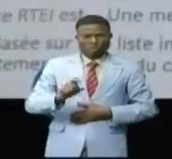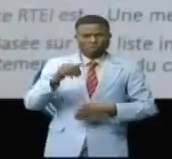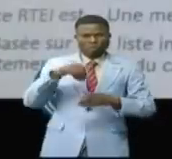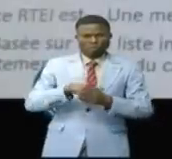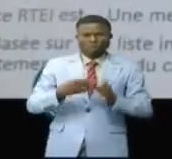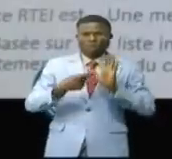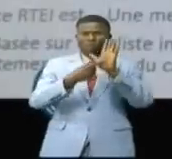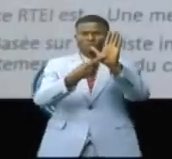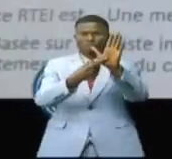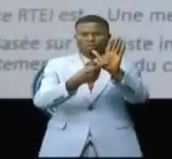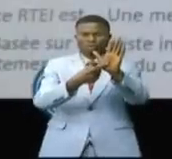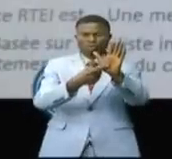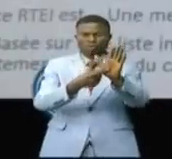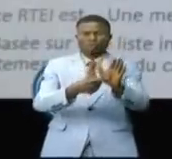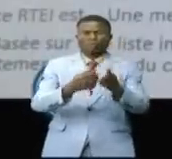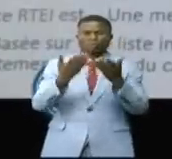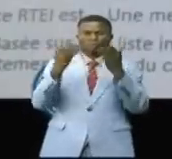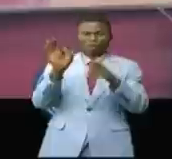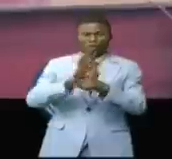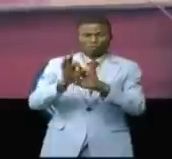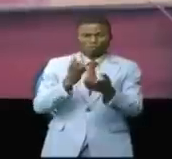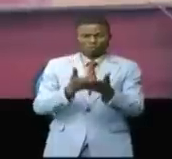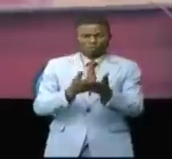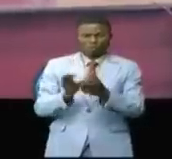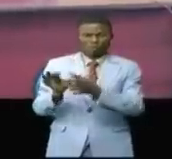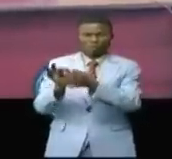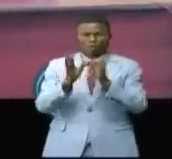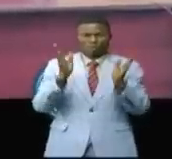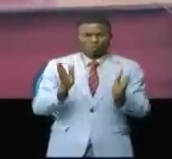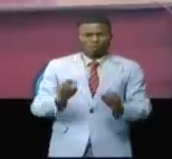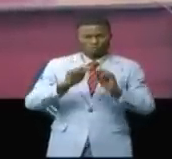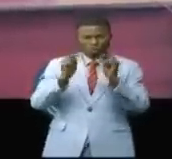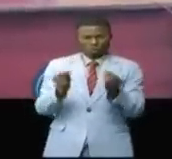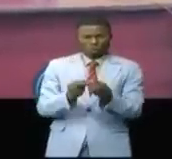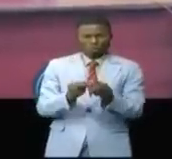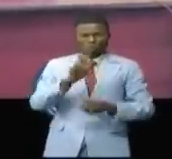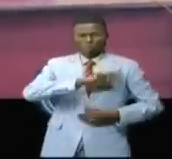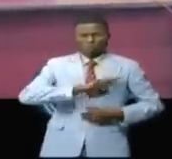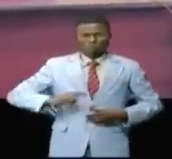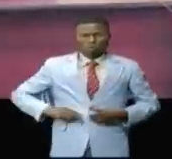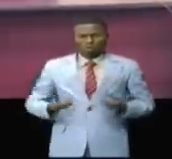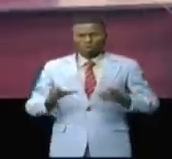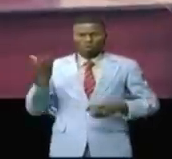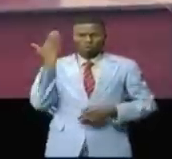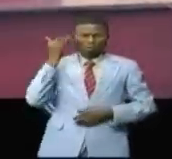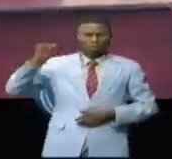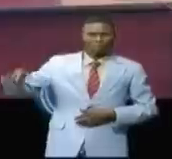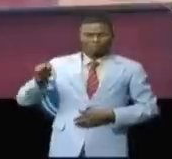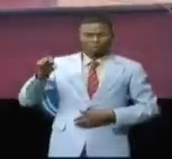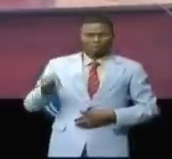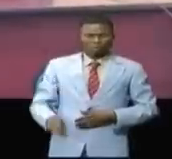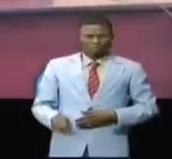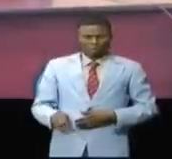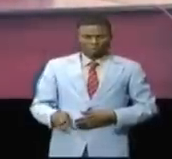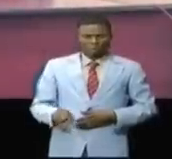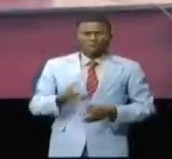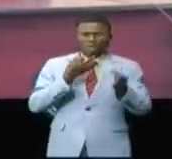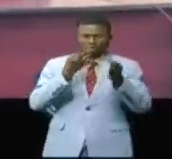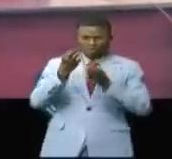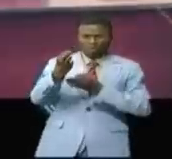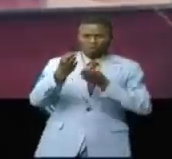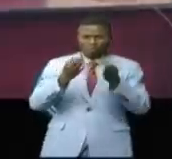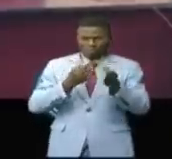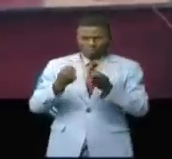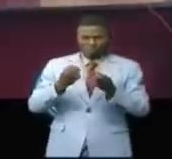présentation de cette étude les coordonnateurs de la connaître rd c'est jacques kimba langa a révélé que